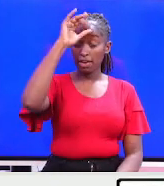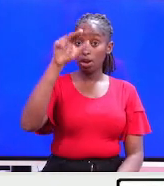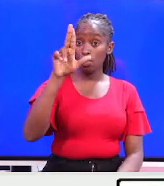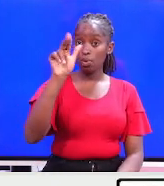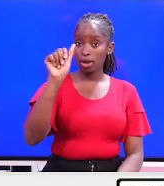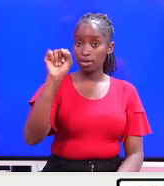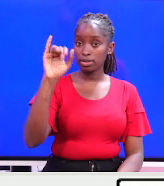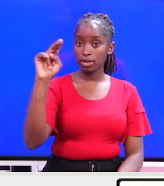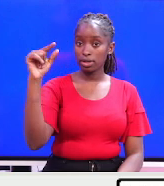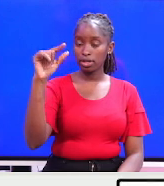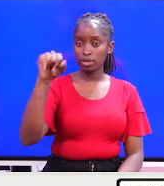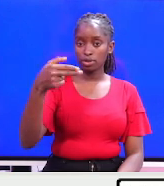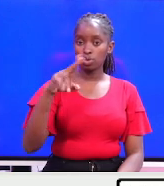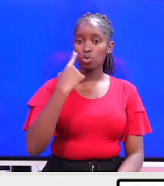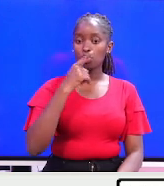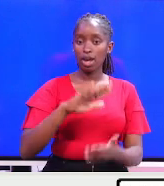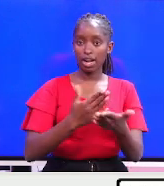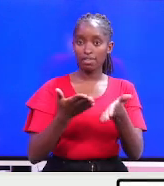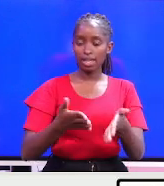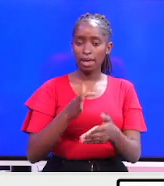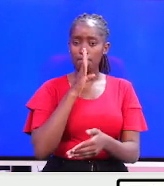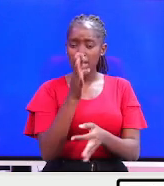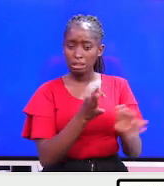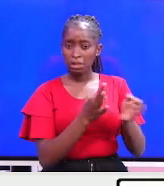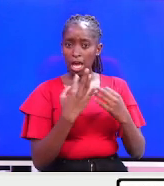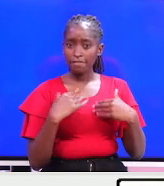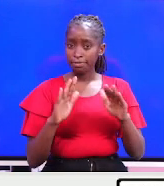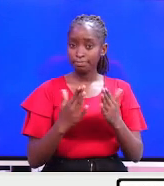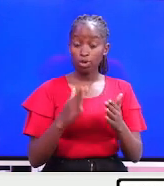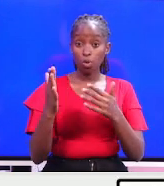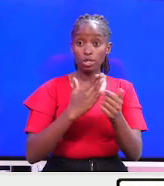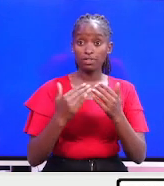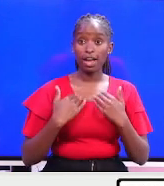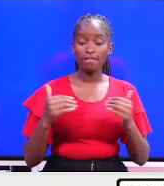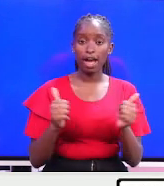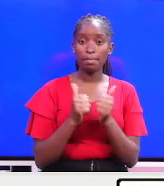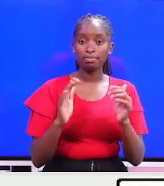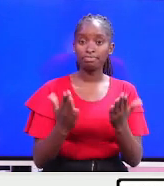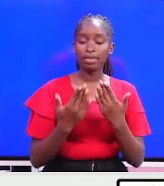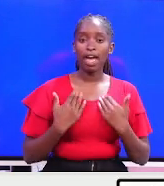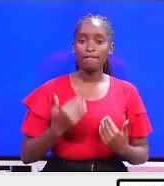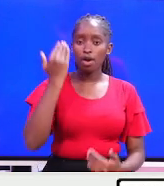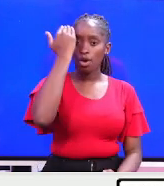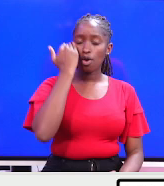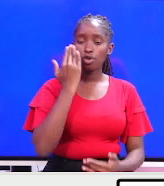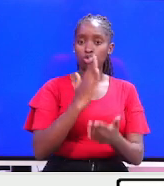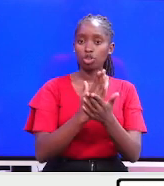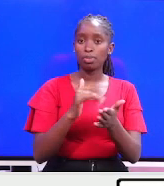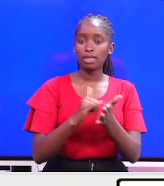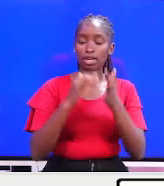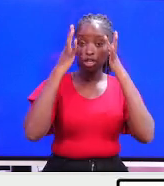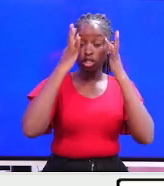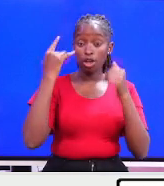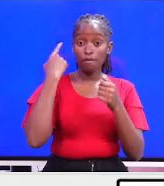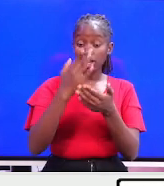Gishu Jonathan B wakiweza kufika hapa. Naeleke kwamba kile ambacho kimeweza kutokea ni kwamba mahakama imeweza kusimamisha amri hiyo kwa